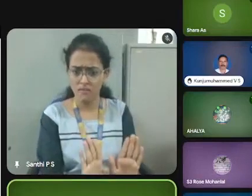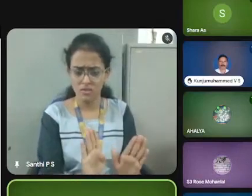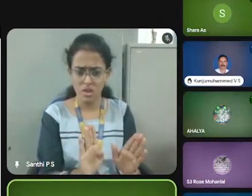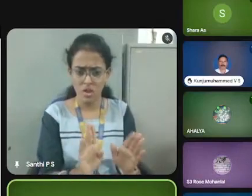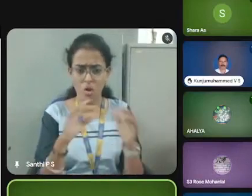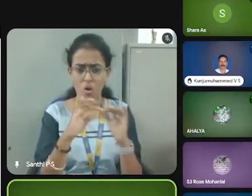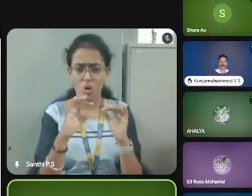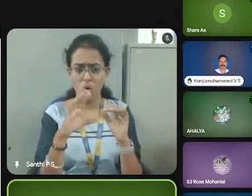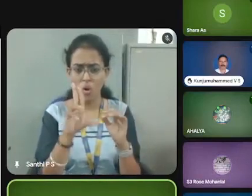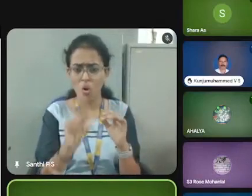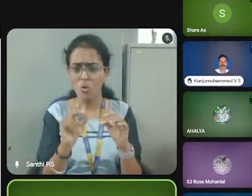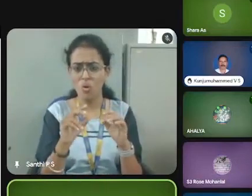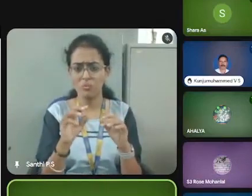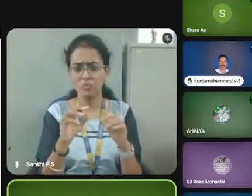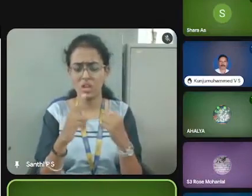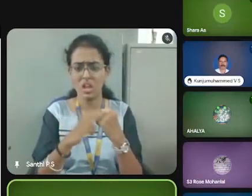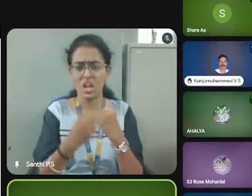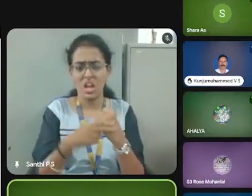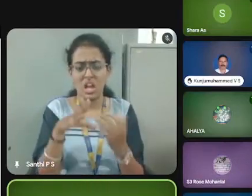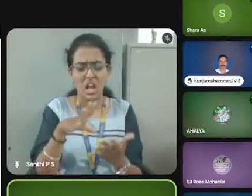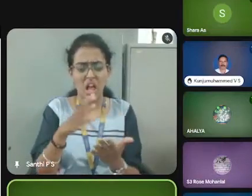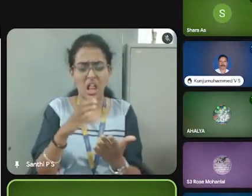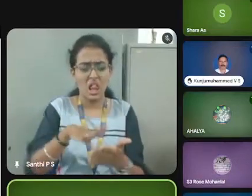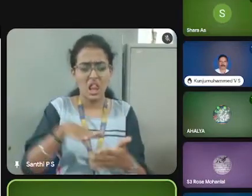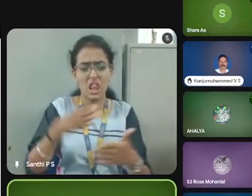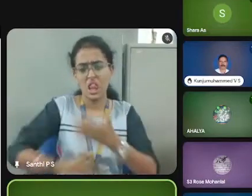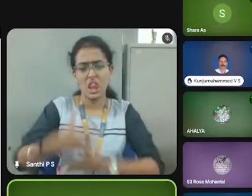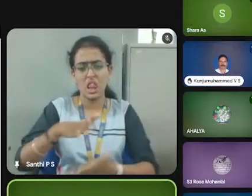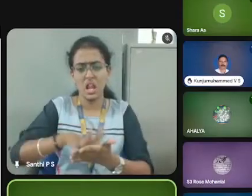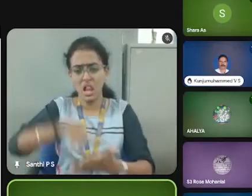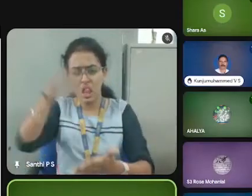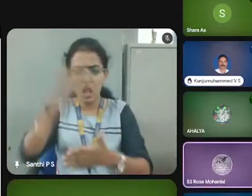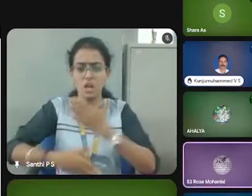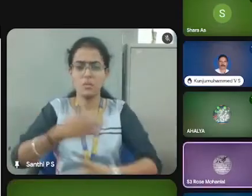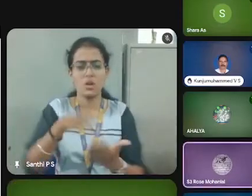ഓഫ്ലൈൻ ആയിട്ട് നിലവിൽ നമുക്ക് ലേണിംഗ് ഡിസബിലിറ്റി ഫോക്കസ് ചെയ്ത് കോഴ്സസ് ഒന്നും അവൈലബിൾ അല്ല.